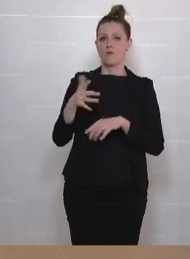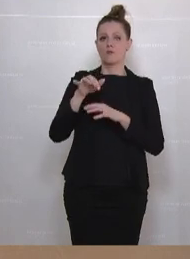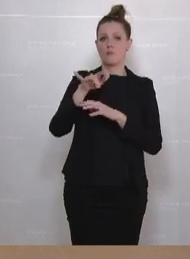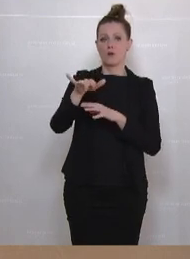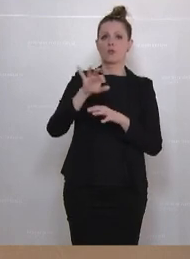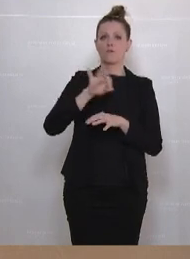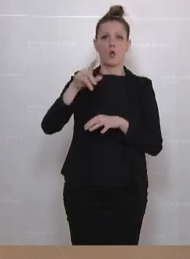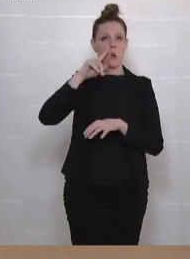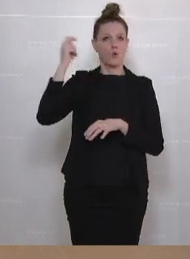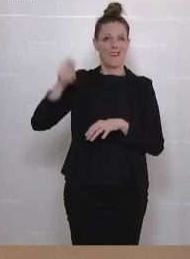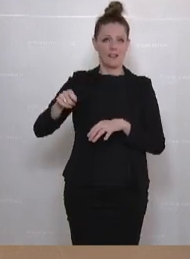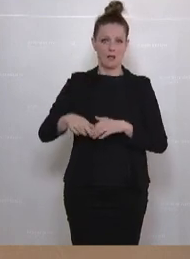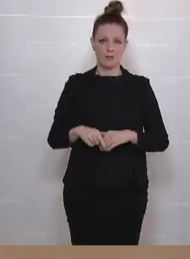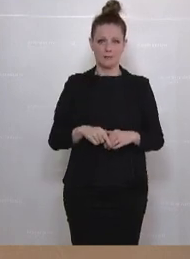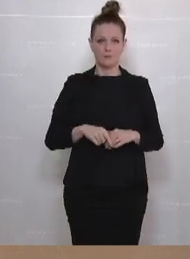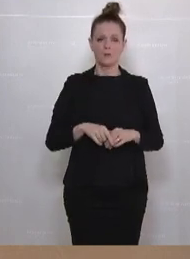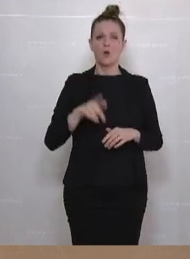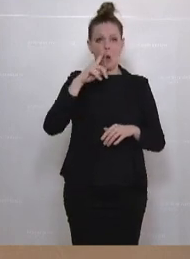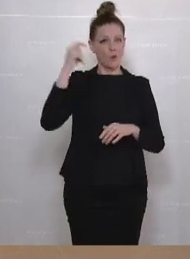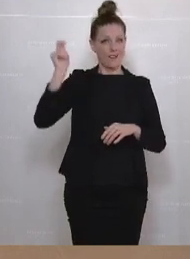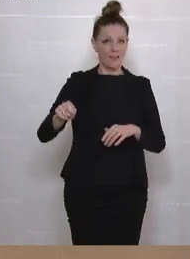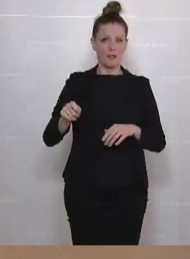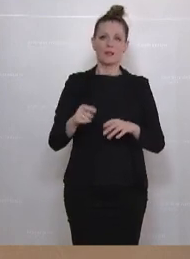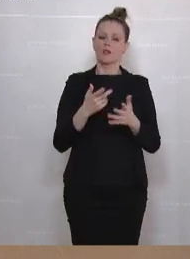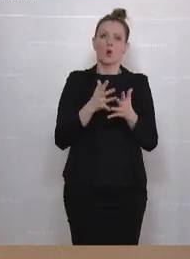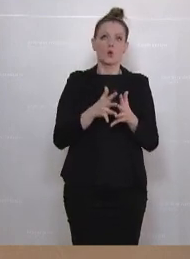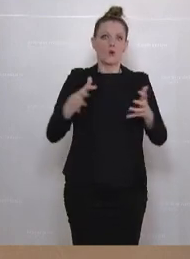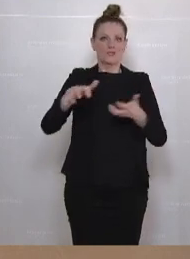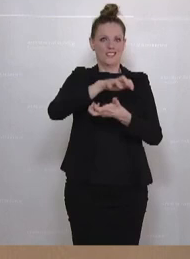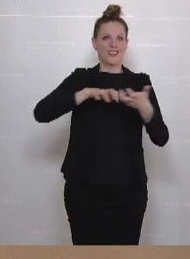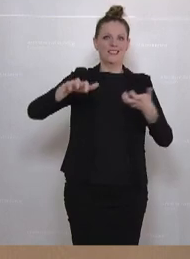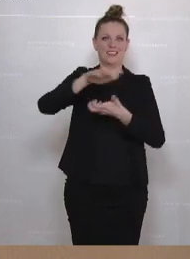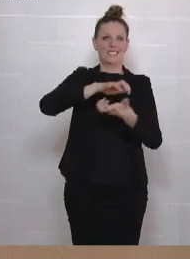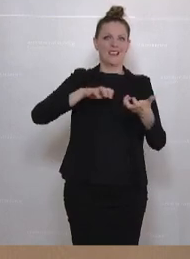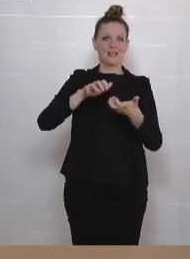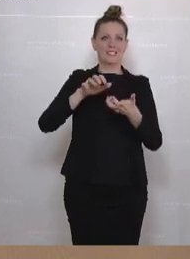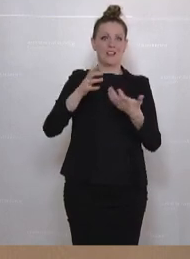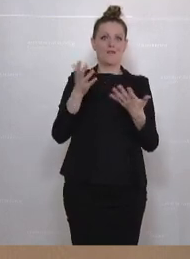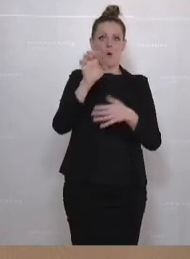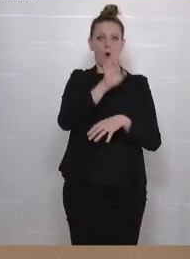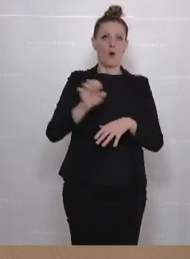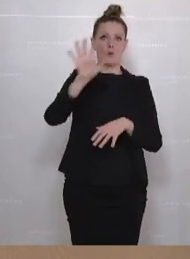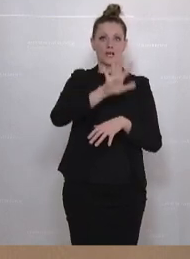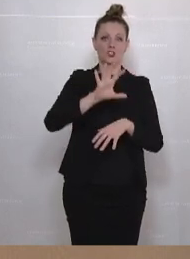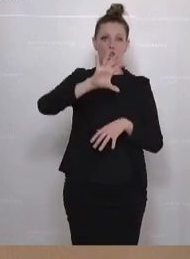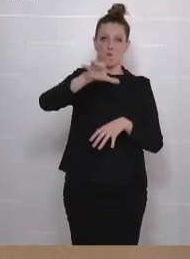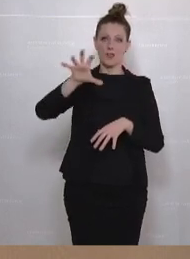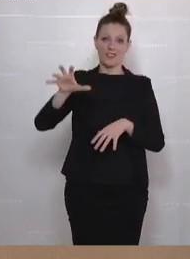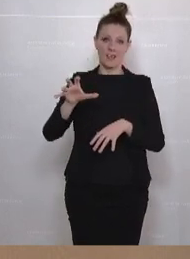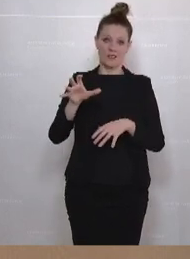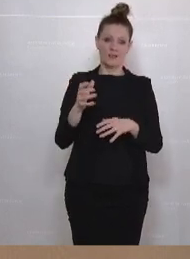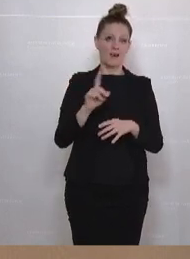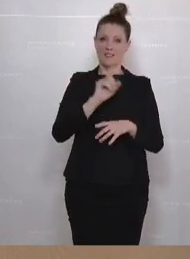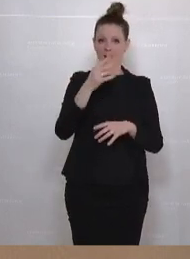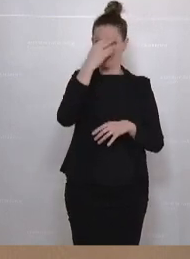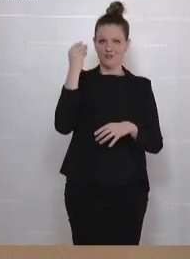Ukraine. Und da dürfen wir nicht vergessen, die Ukraine ist und bleibt der größte Krisenherd auf dem europäischen Kontinent. Und da darf nicht in Vergessenheit